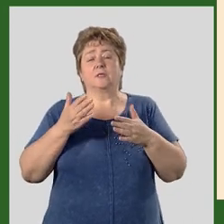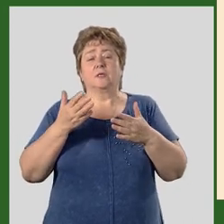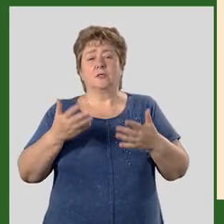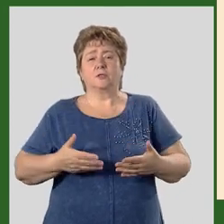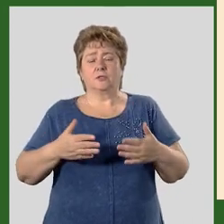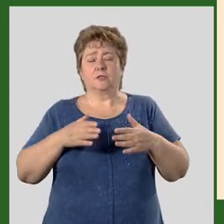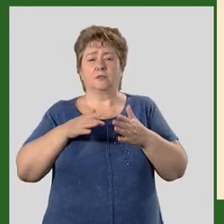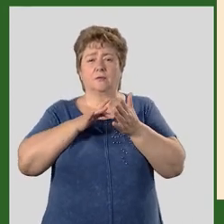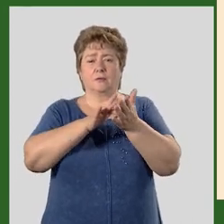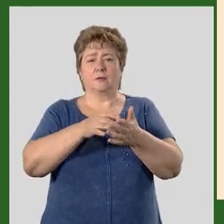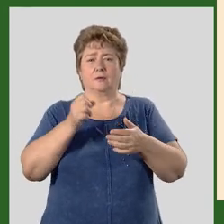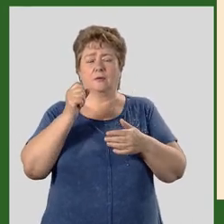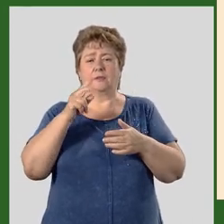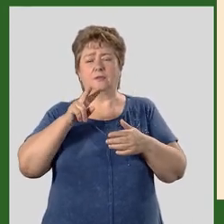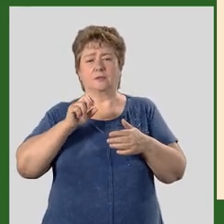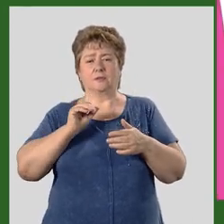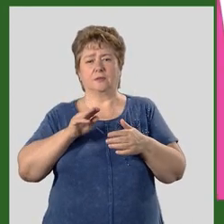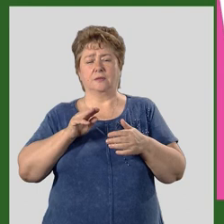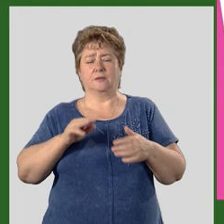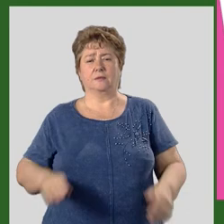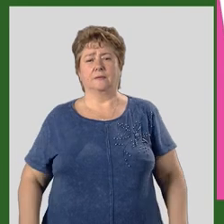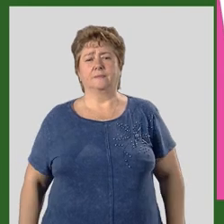в походах 11 лет.